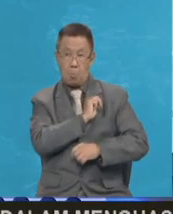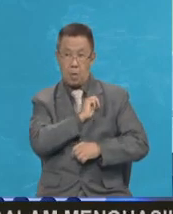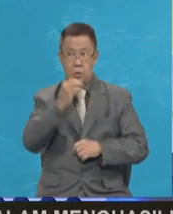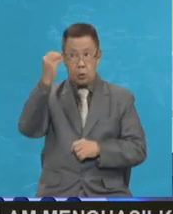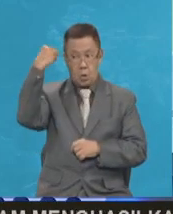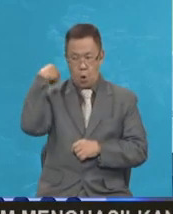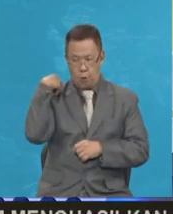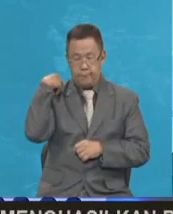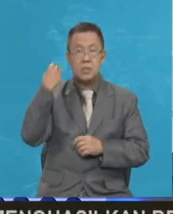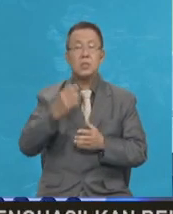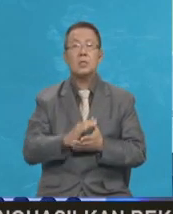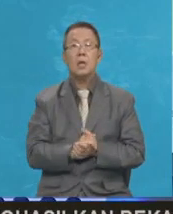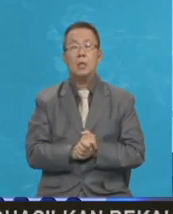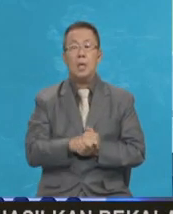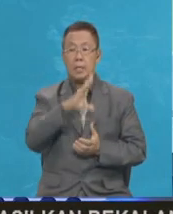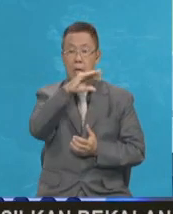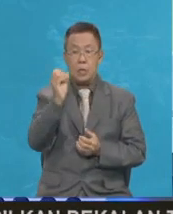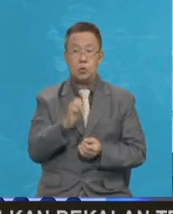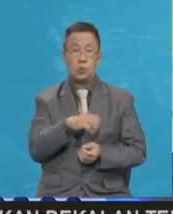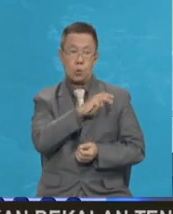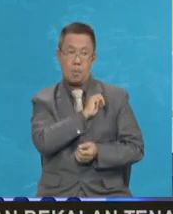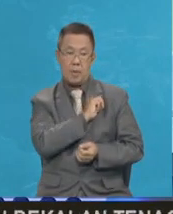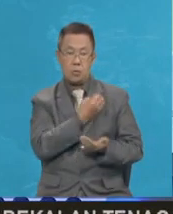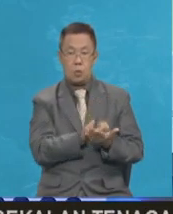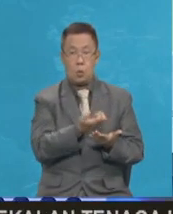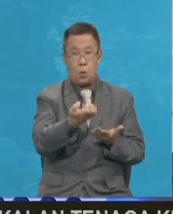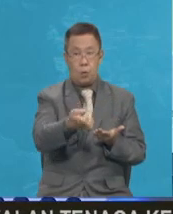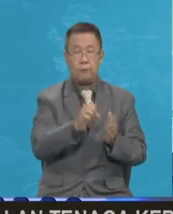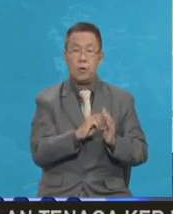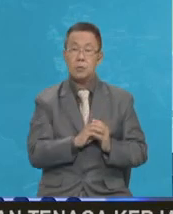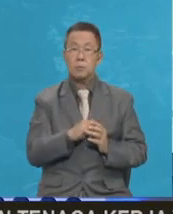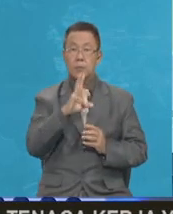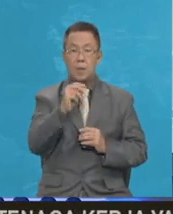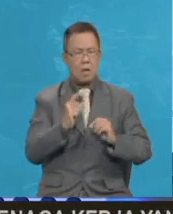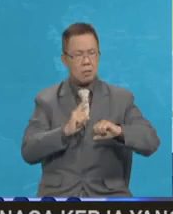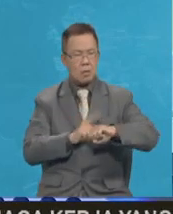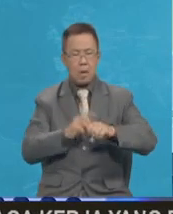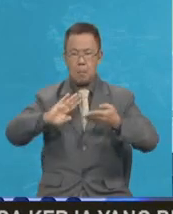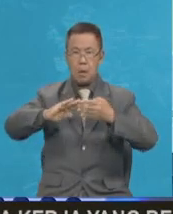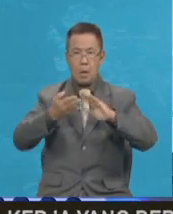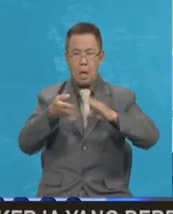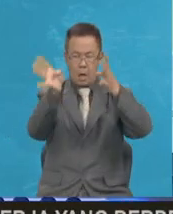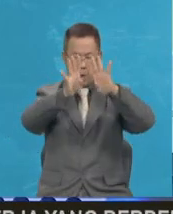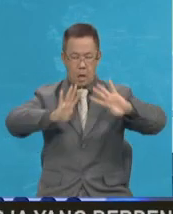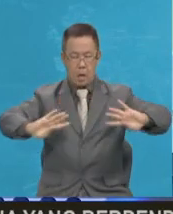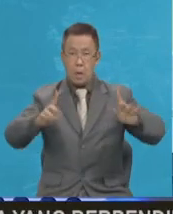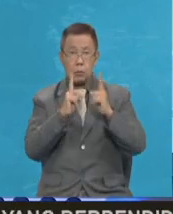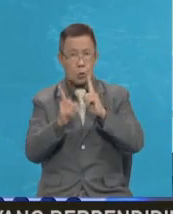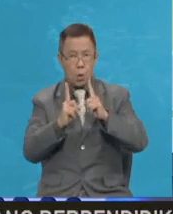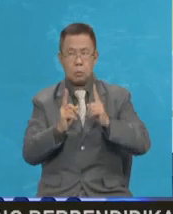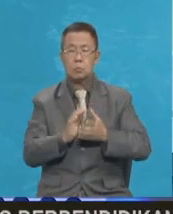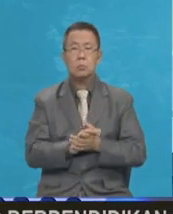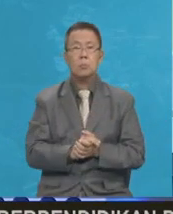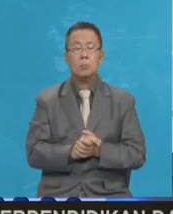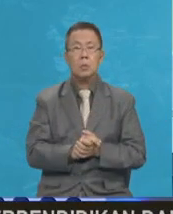Perdana Menteri dan menteri keuangan dan ekonomi kedua selaku pengerusi Majlis community ekonomi ASEAN berucap demikian